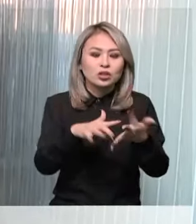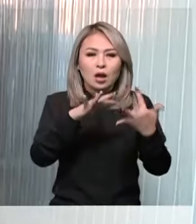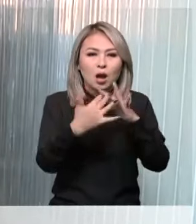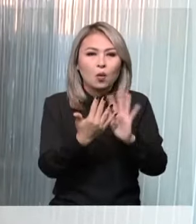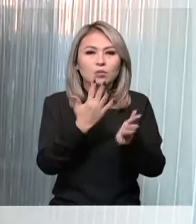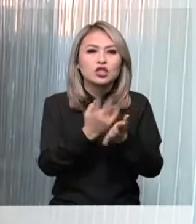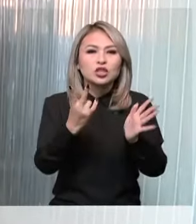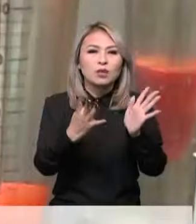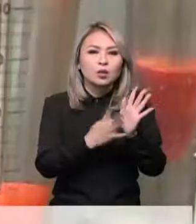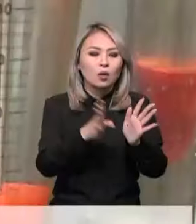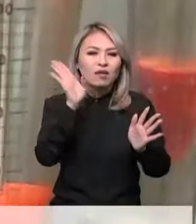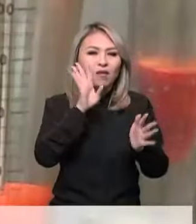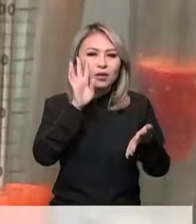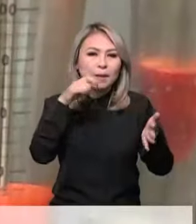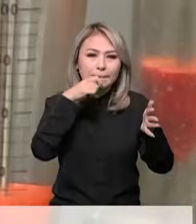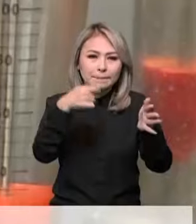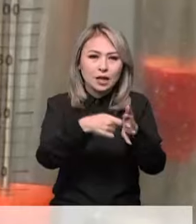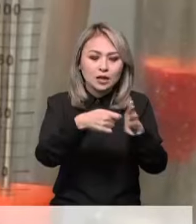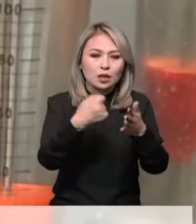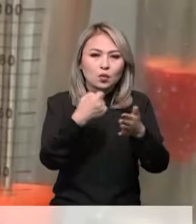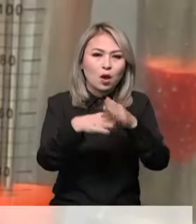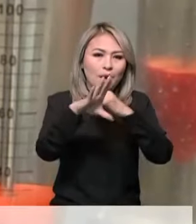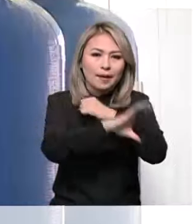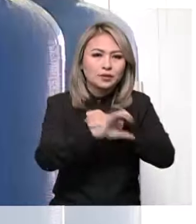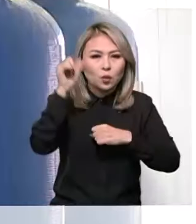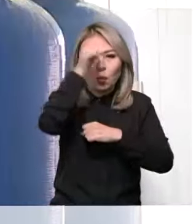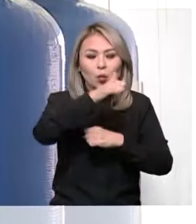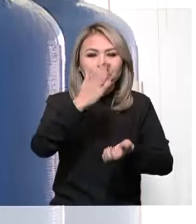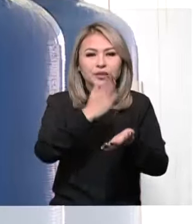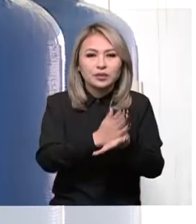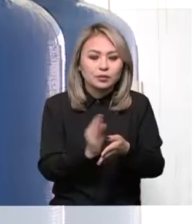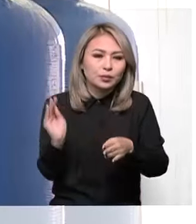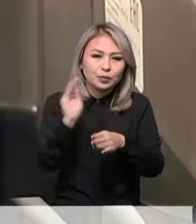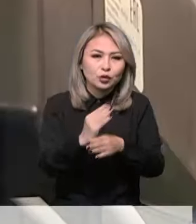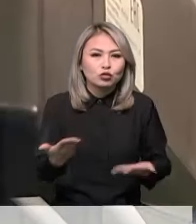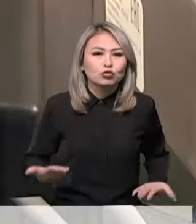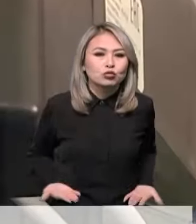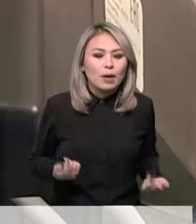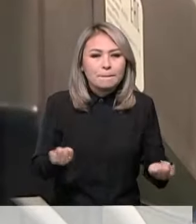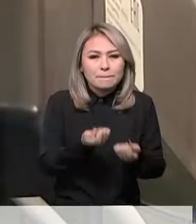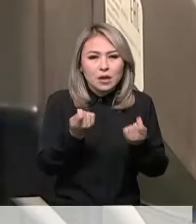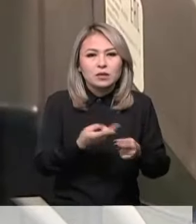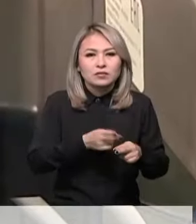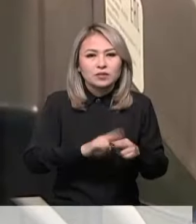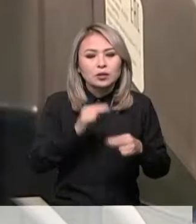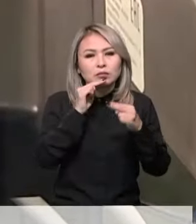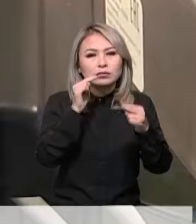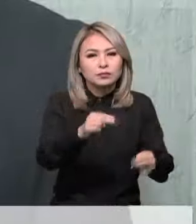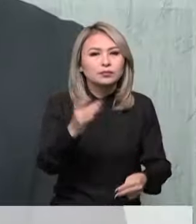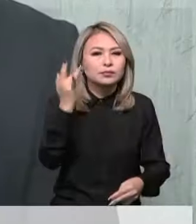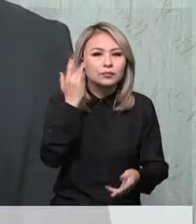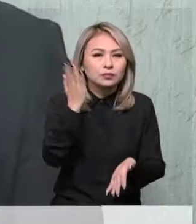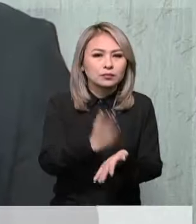29-ы тіршілік нәрімен қамтылған. Жыл соңына дейін тағы 2 ауылға су құбыры тартылады. Бұған қоса тұрғын саны аз елді мекендердің мәселесі де назардан тыс